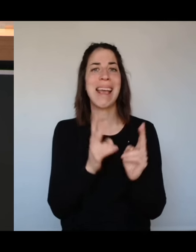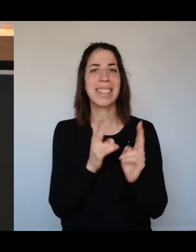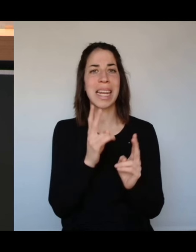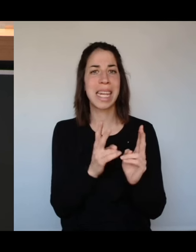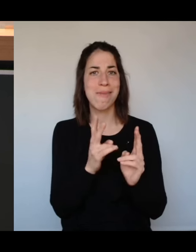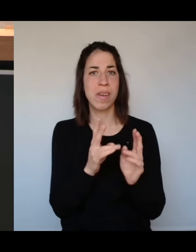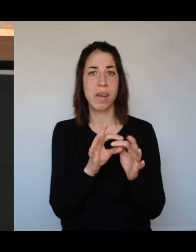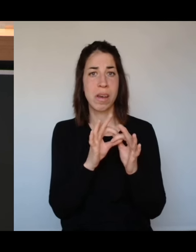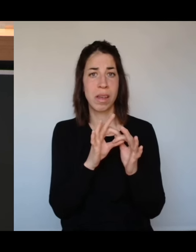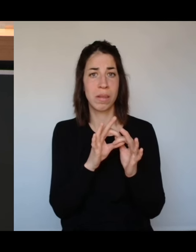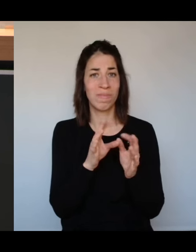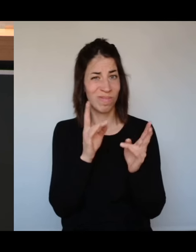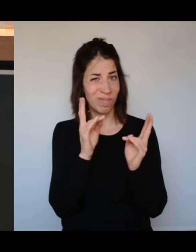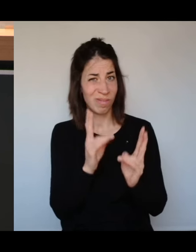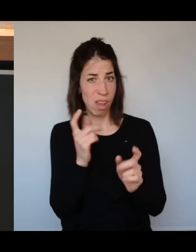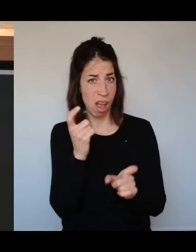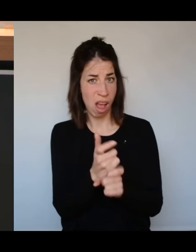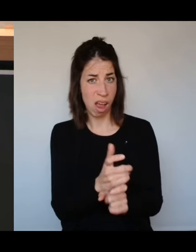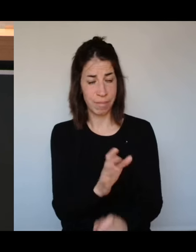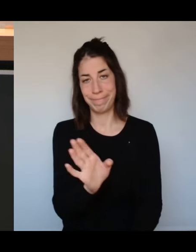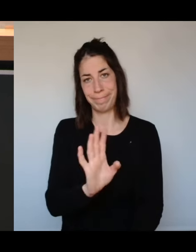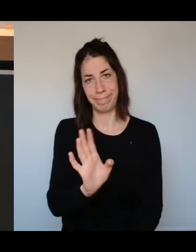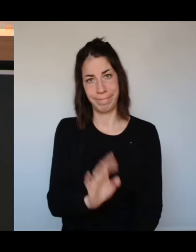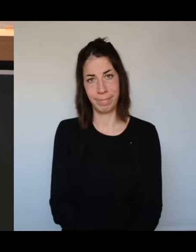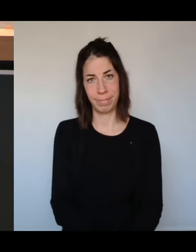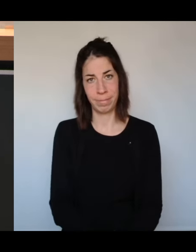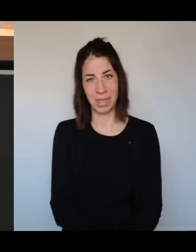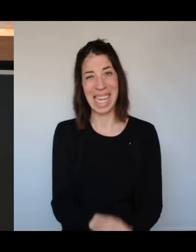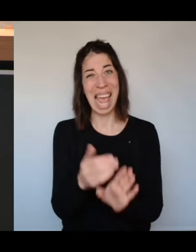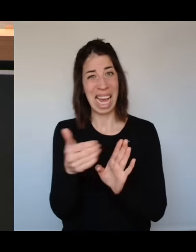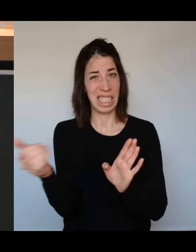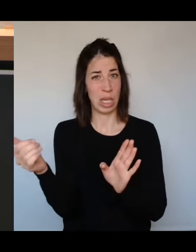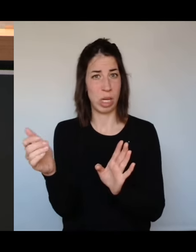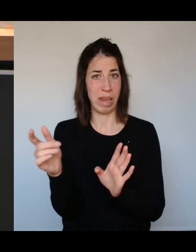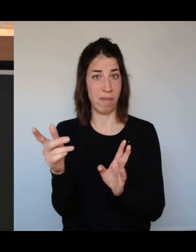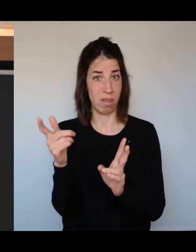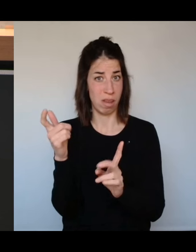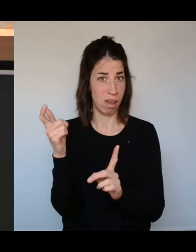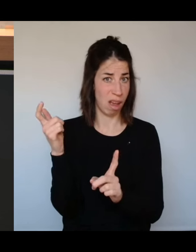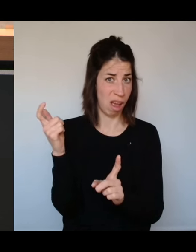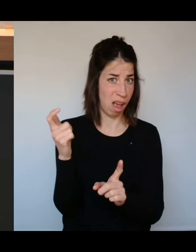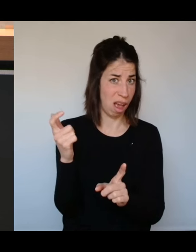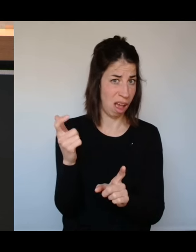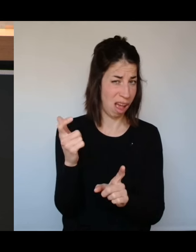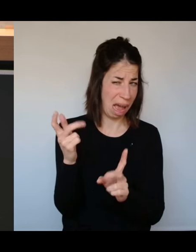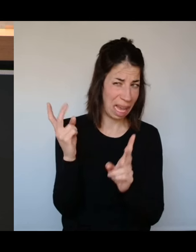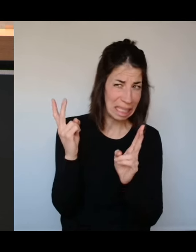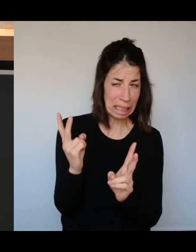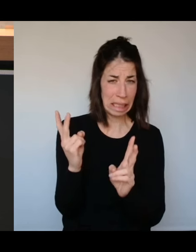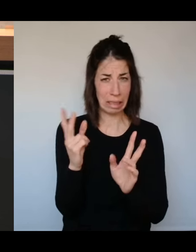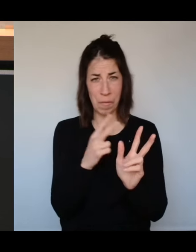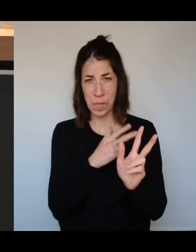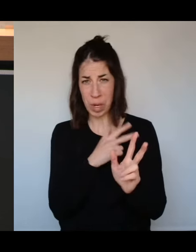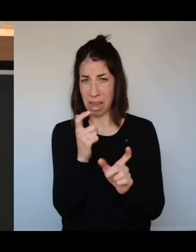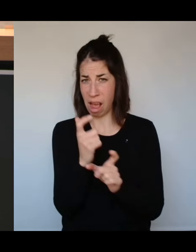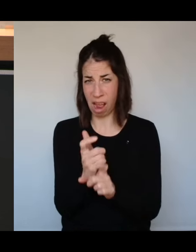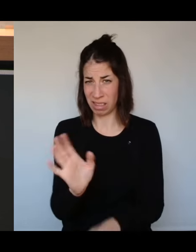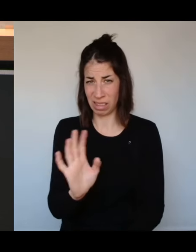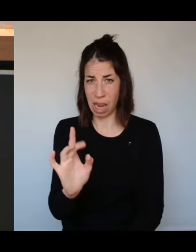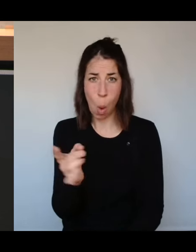die Exekutive ist auch nicht wirklich hart und sie ist wahrscheinlich auch gar